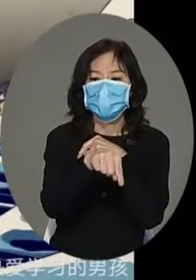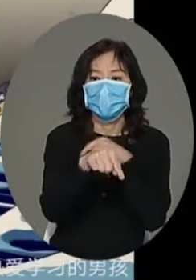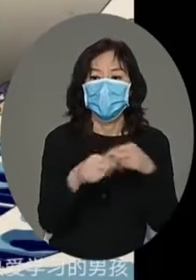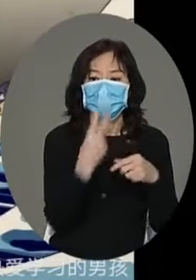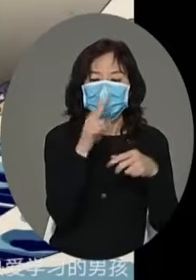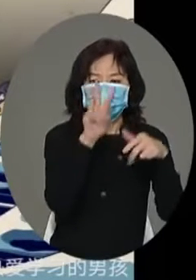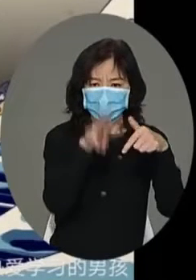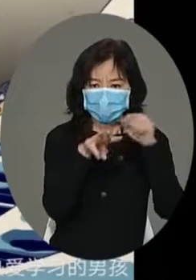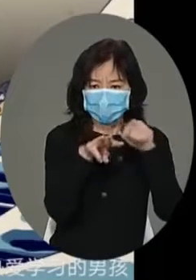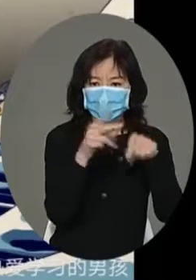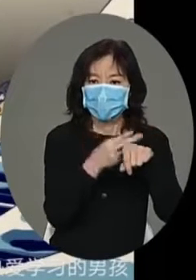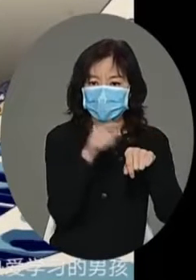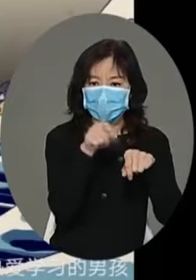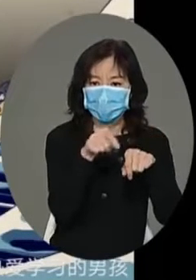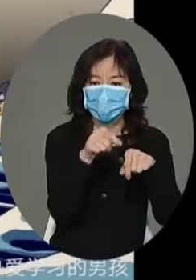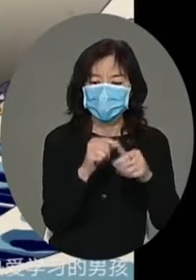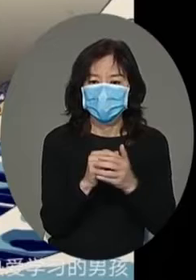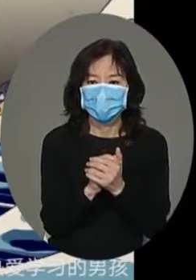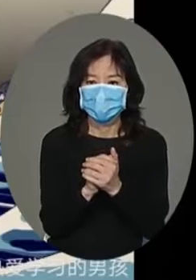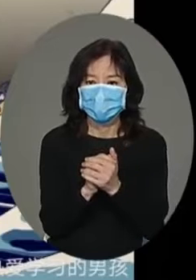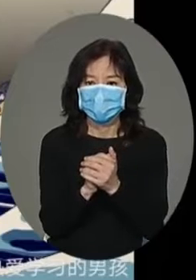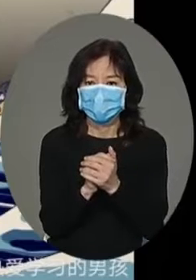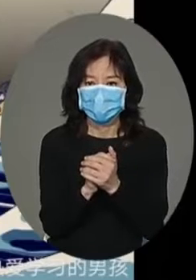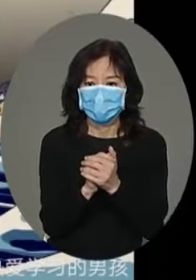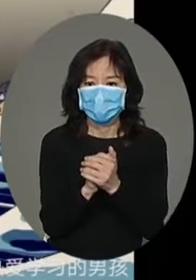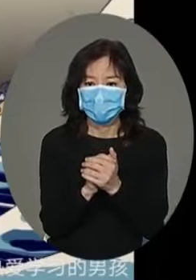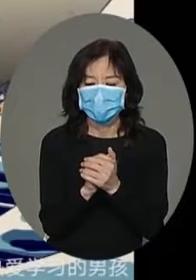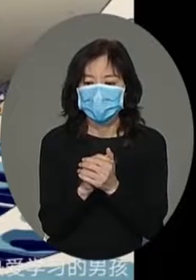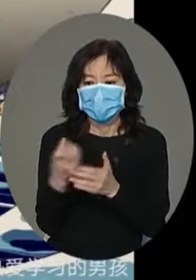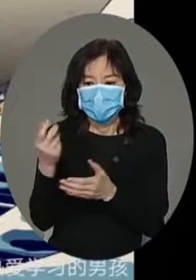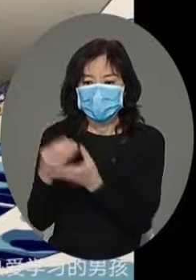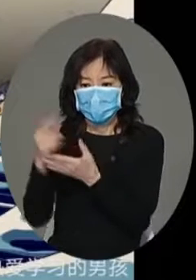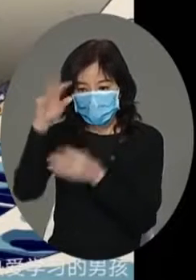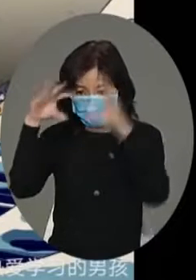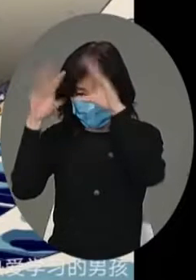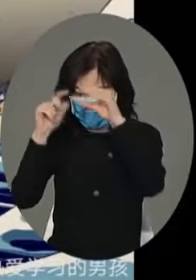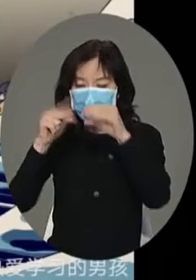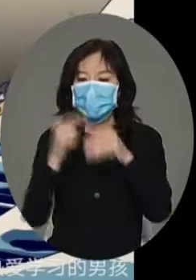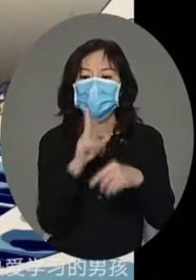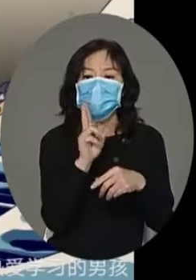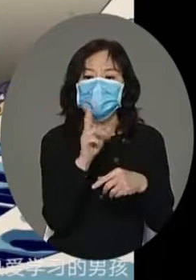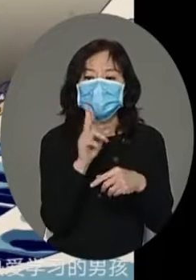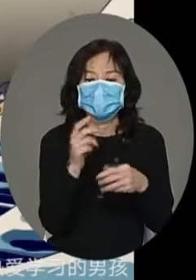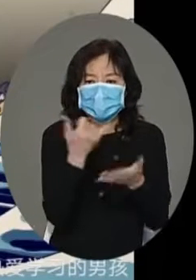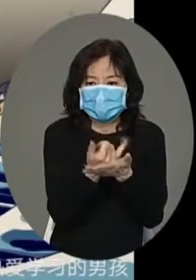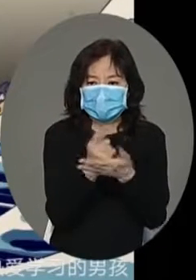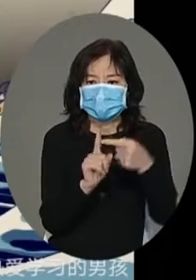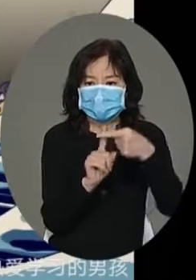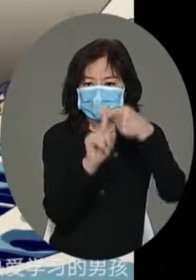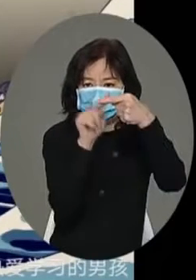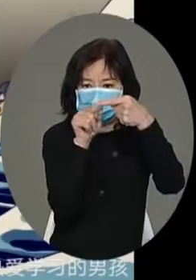中含有放射性物質川字，原畫入面的天空的雲就變成象徵死亡的十字